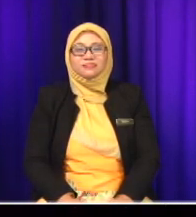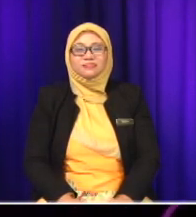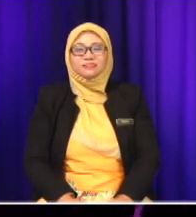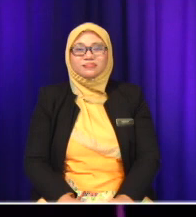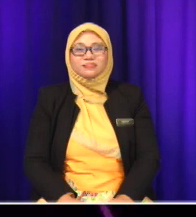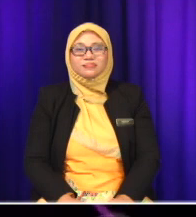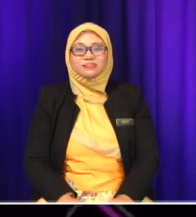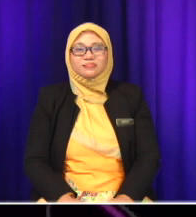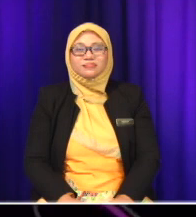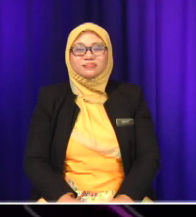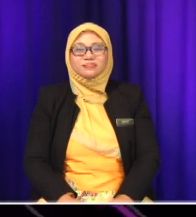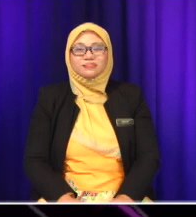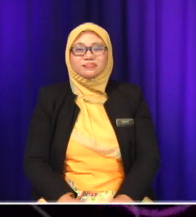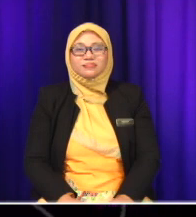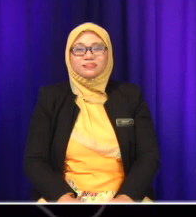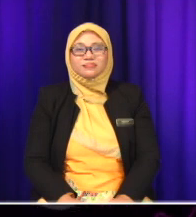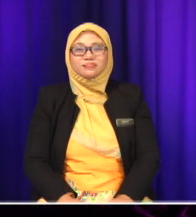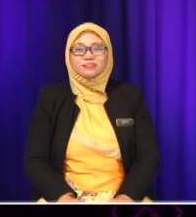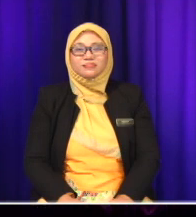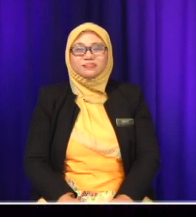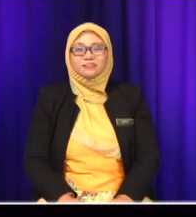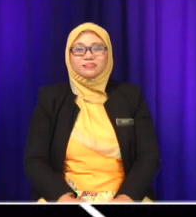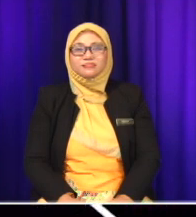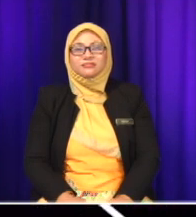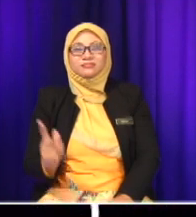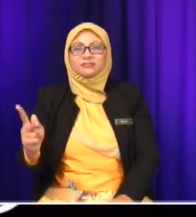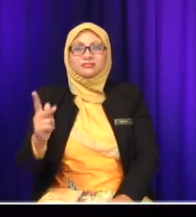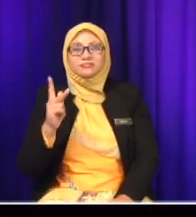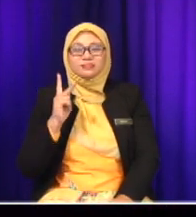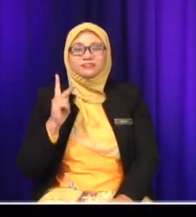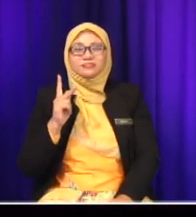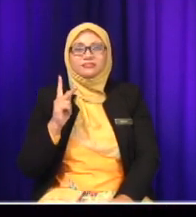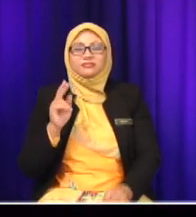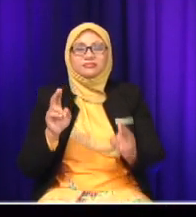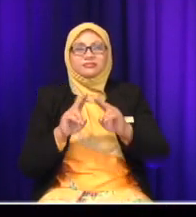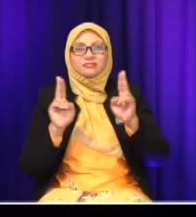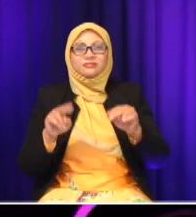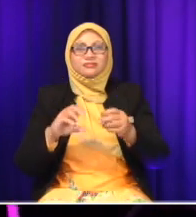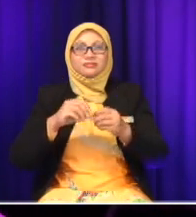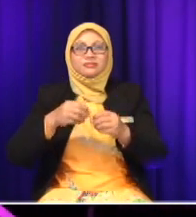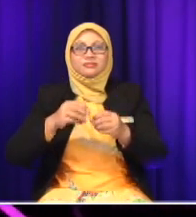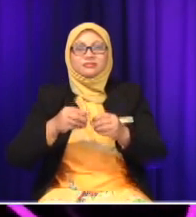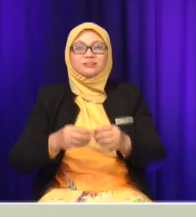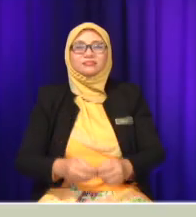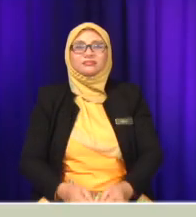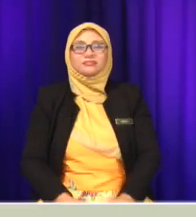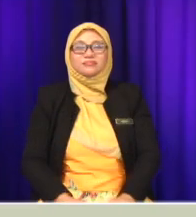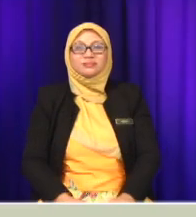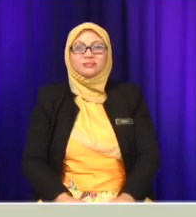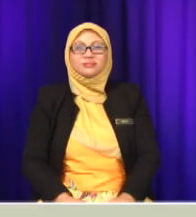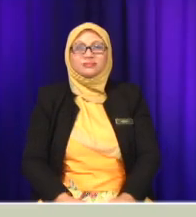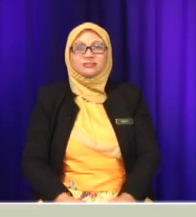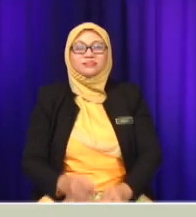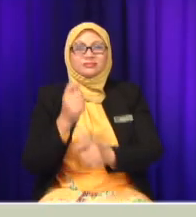keempat keempat mengetatkan n kunci okey ketatkan semula nat nat kunci baik oke